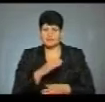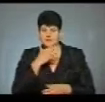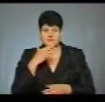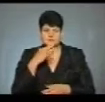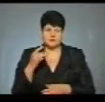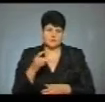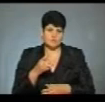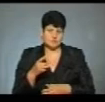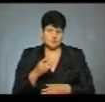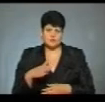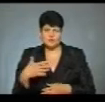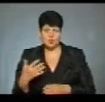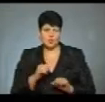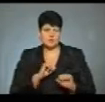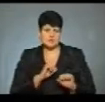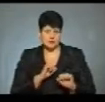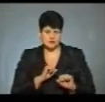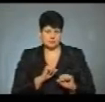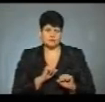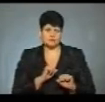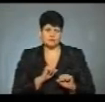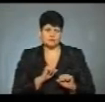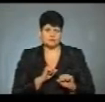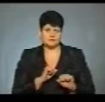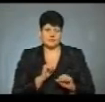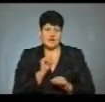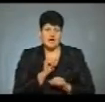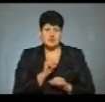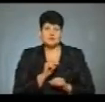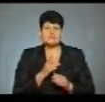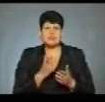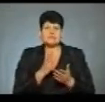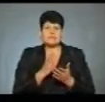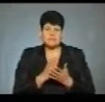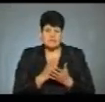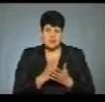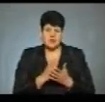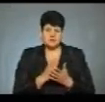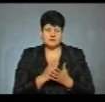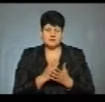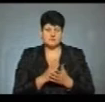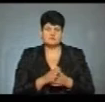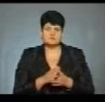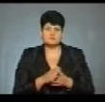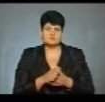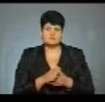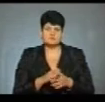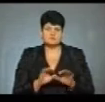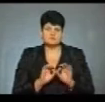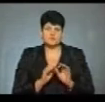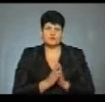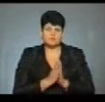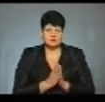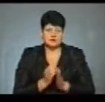Неодноразово стороною захисту вказувалось на наявність і обґрунтованість клопотання, а відтак